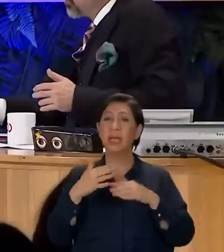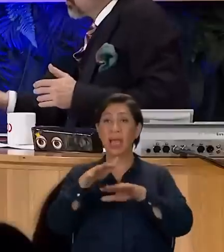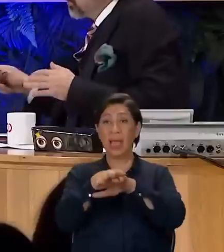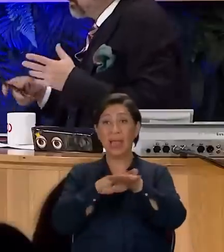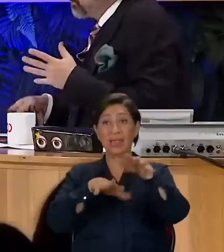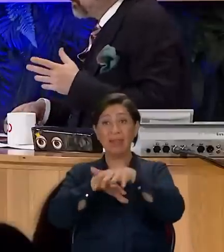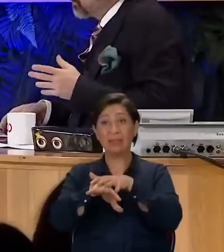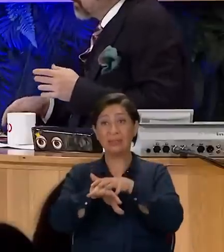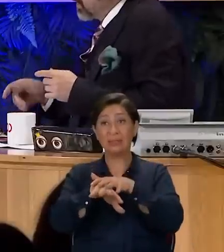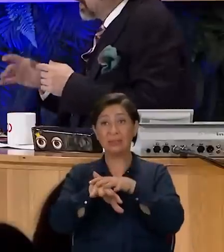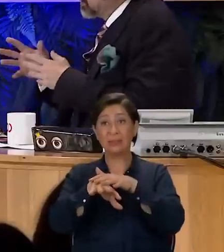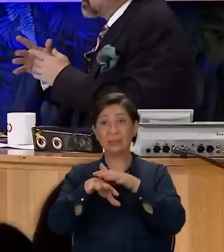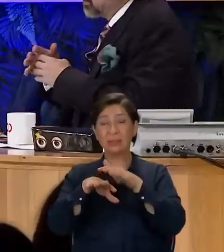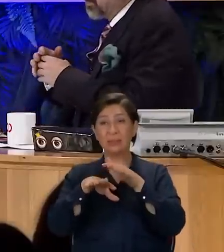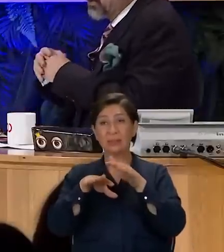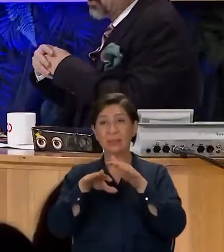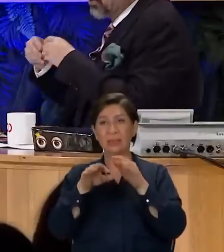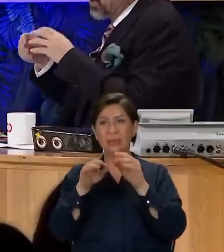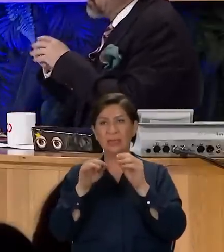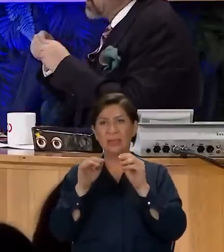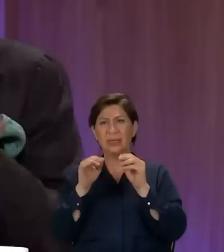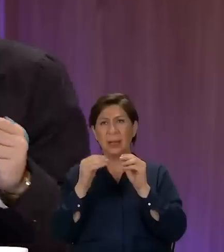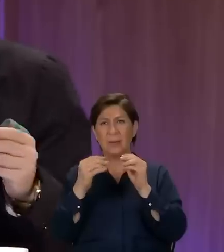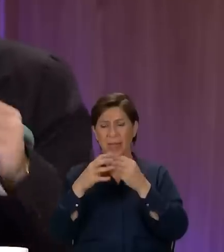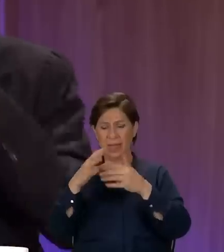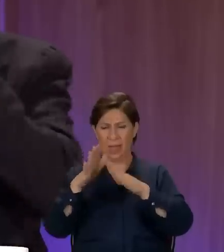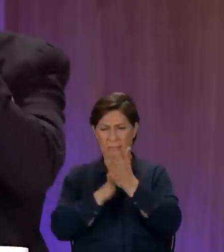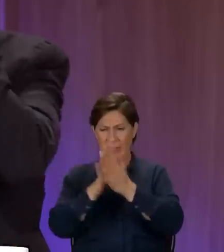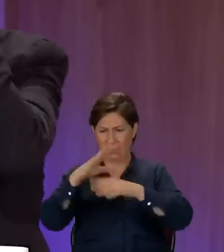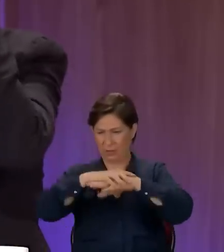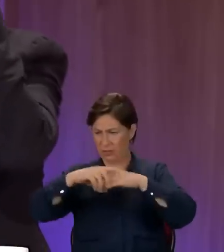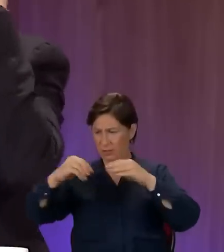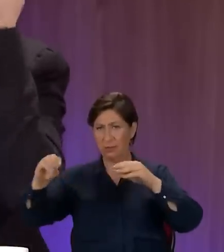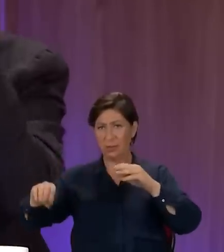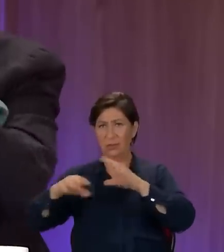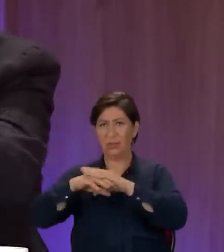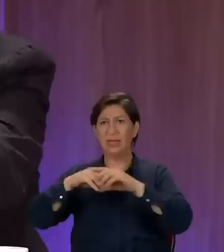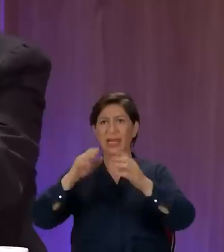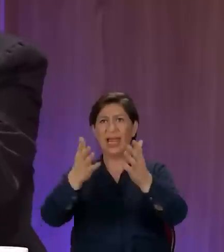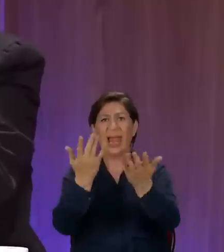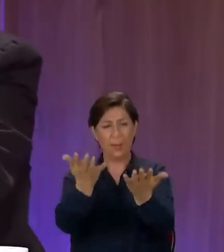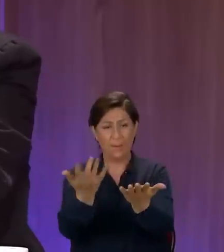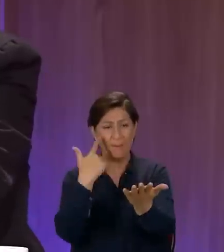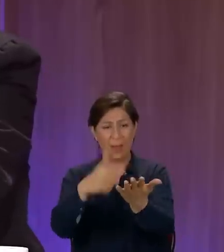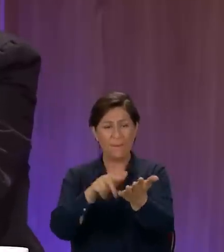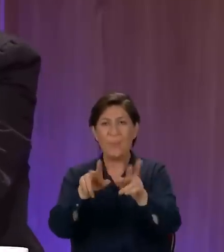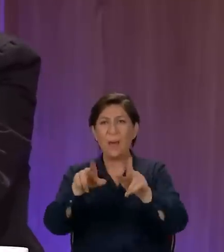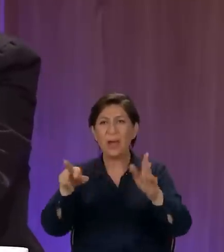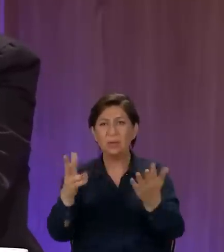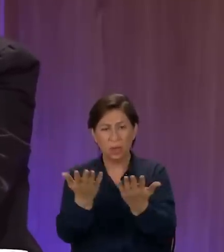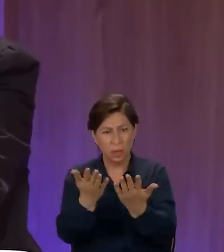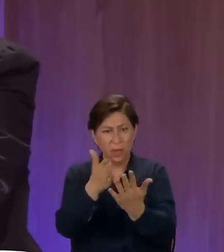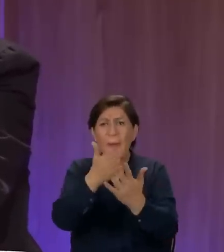Eldiven giyiyordu. Bana bir gün eldivenlerini çıkardı. Şu dedi ellerime bak dedi. Paramparça.